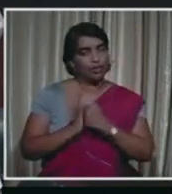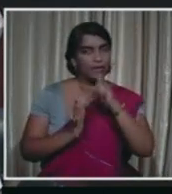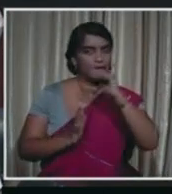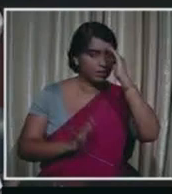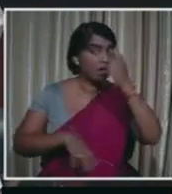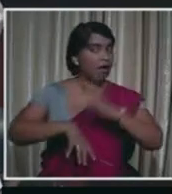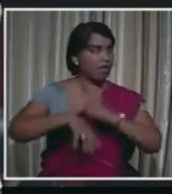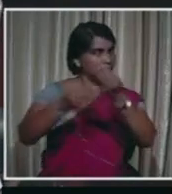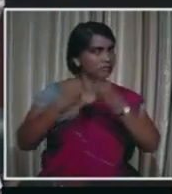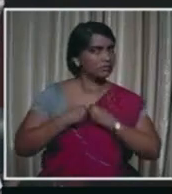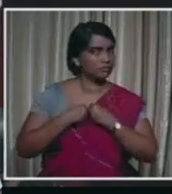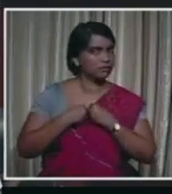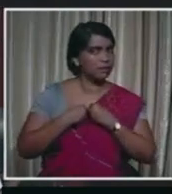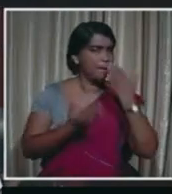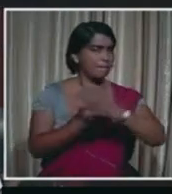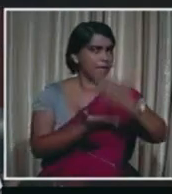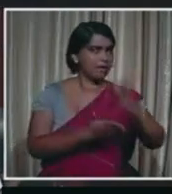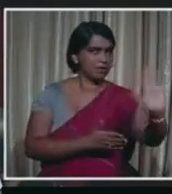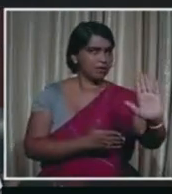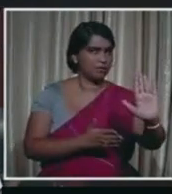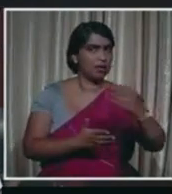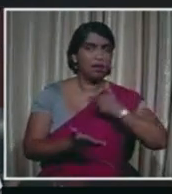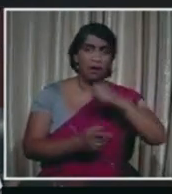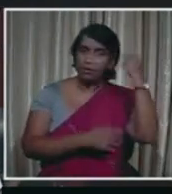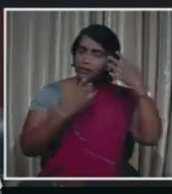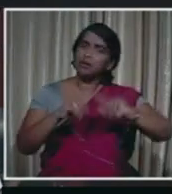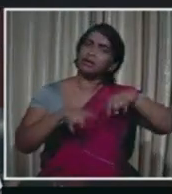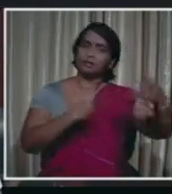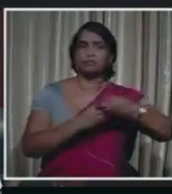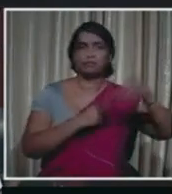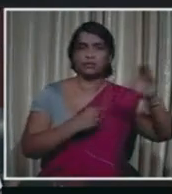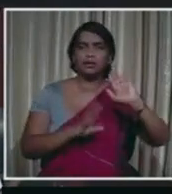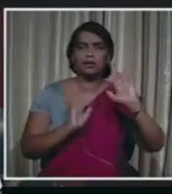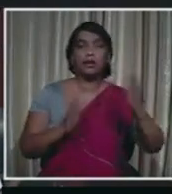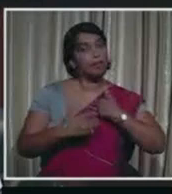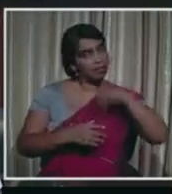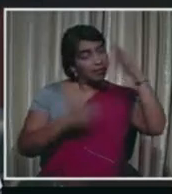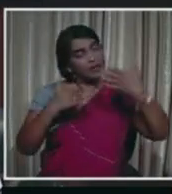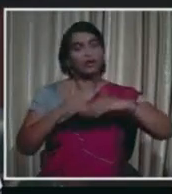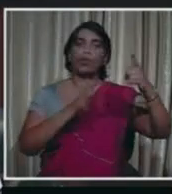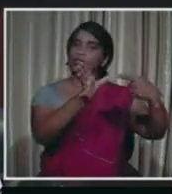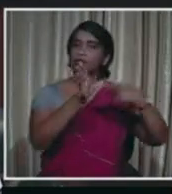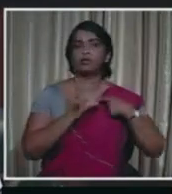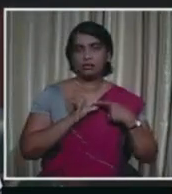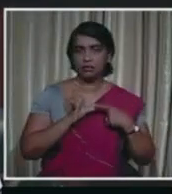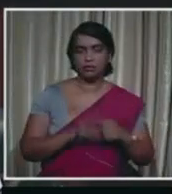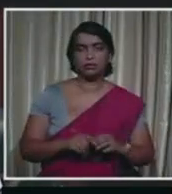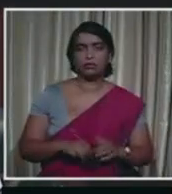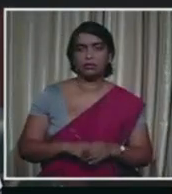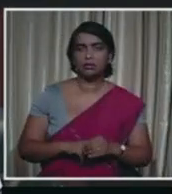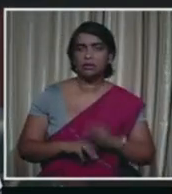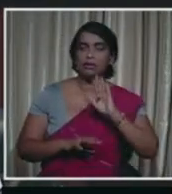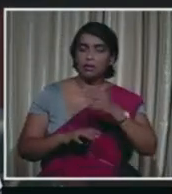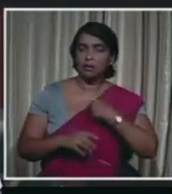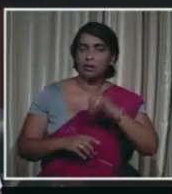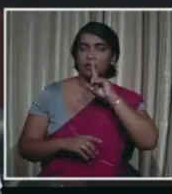මට අවස්ථාව දෙන්න බාධා කරන්න එපා මගේ කතාවෙන් පස්සේ ඕන තරම් කතා කරන්න නෑ මගේ කතාවෙන් පස්සේ උත්තර දෙන්න මං අහන්න